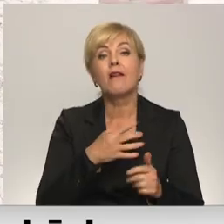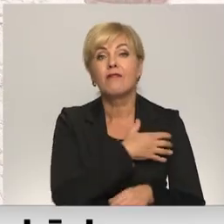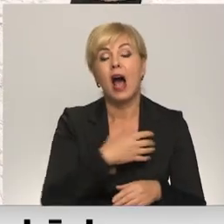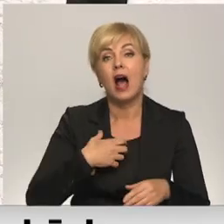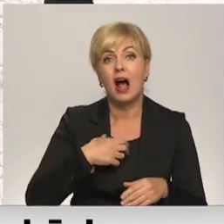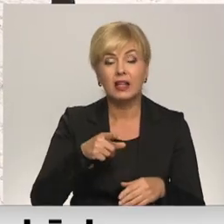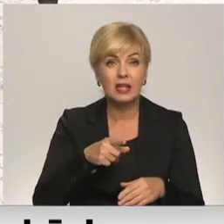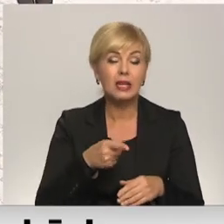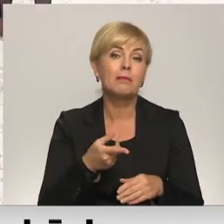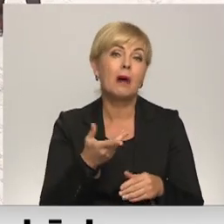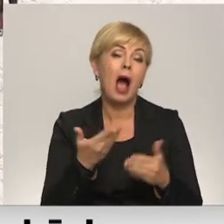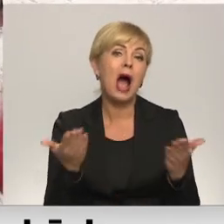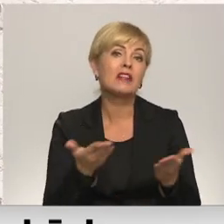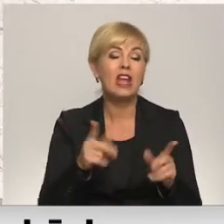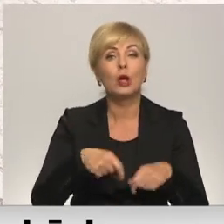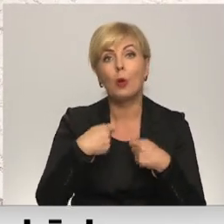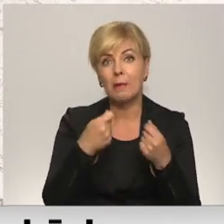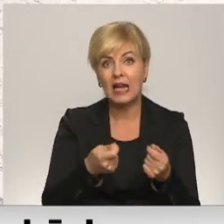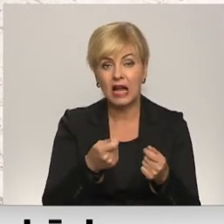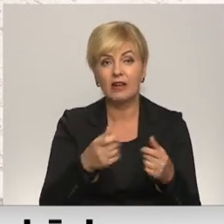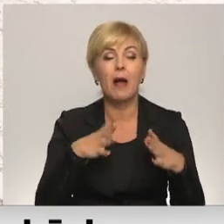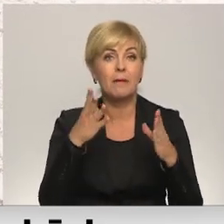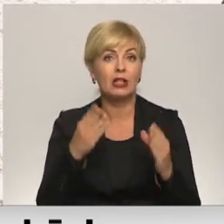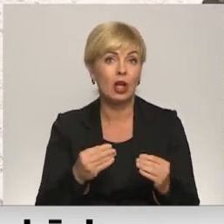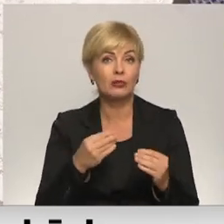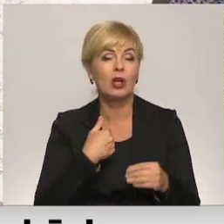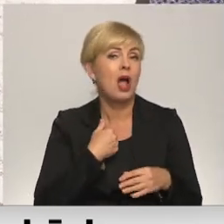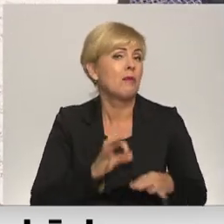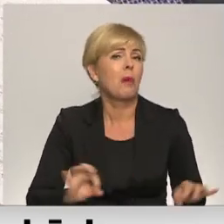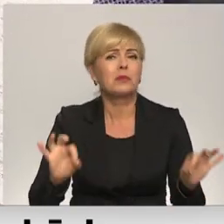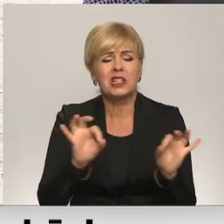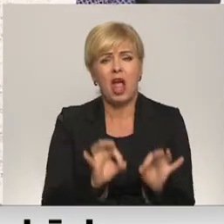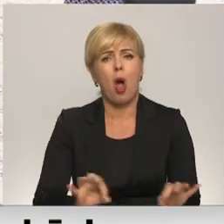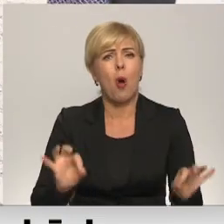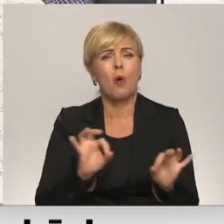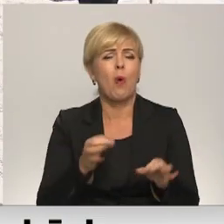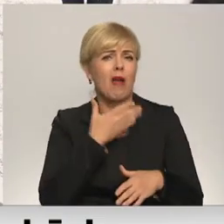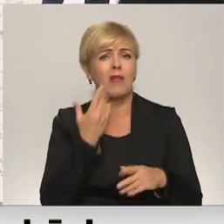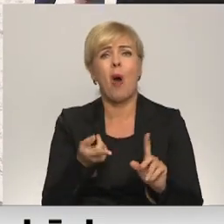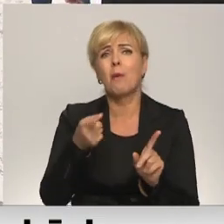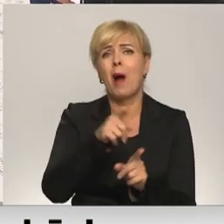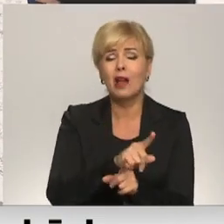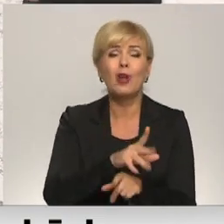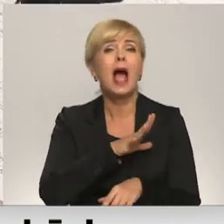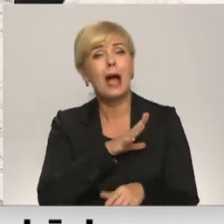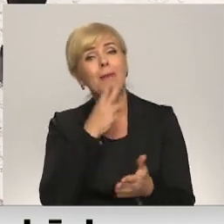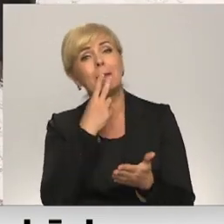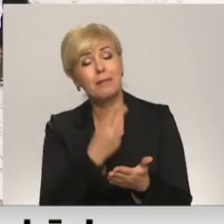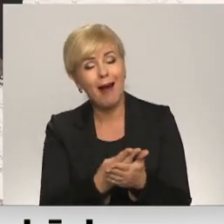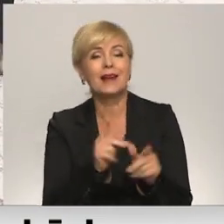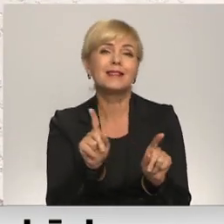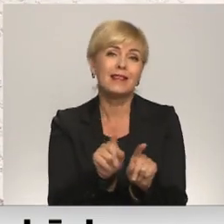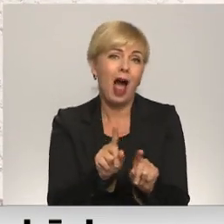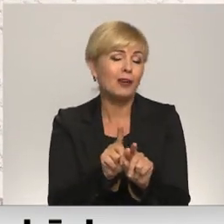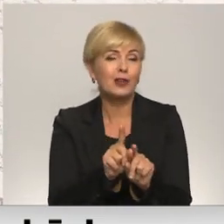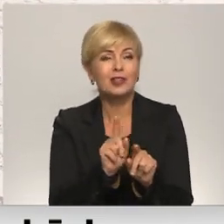svētkiem noteikumus un var vairāk cilvēku pulcēties? Nē, mums tas pilnīgi neko nav mainījis. Tā kā bija paredzēts, tā arī ir un